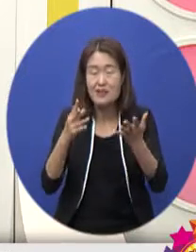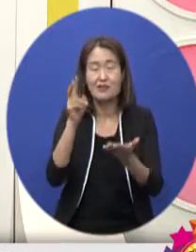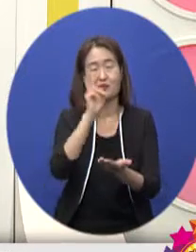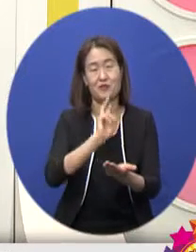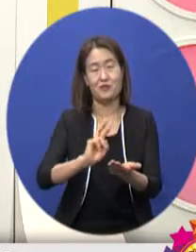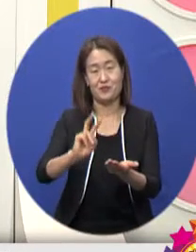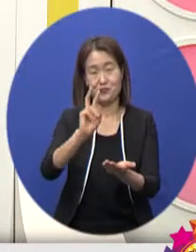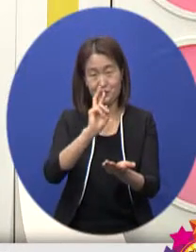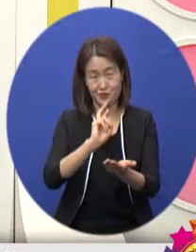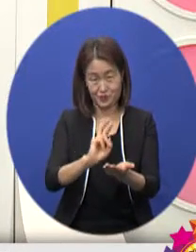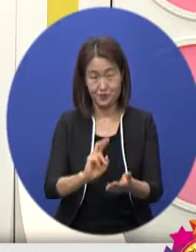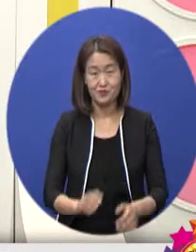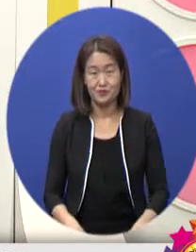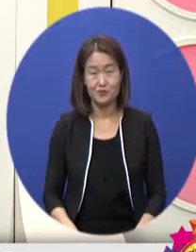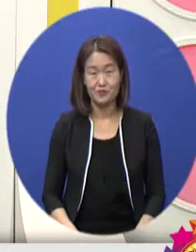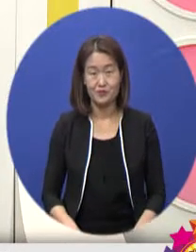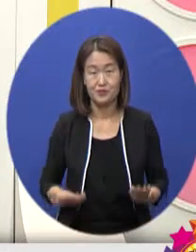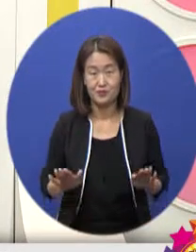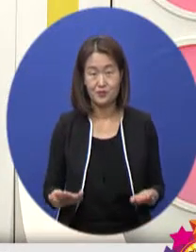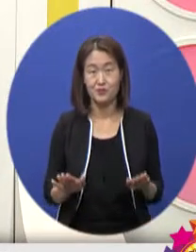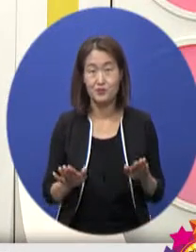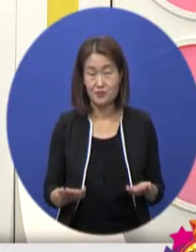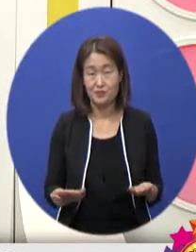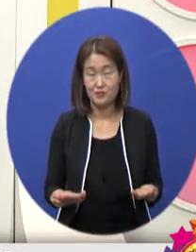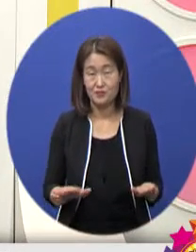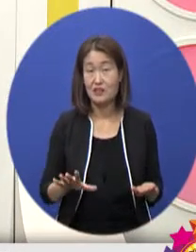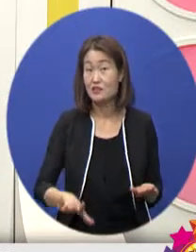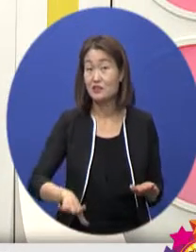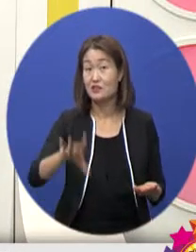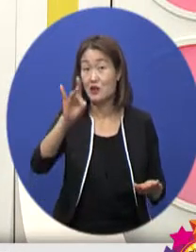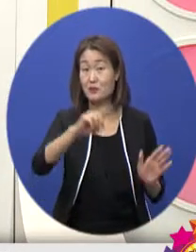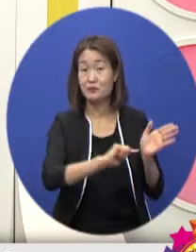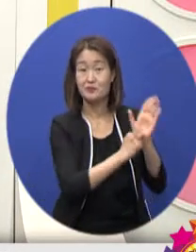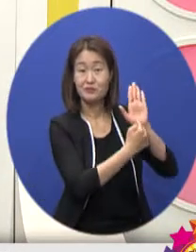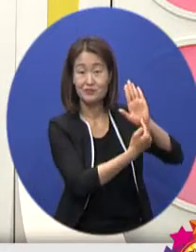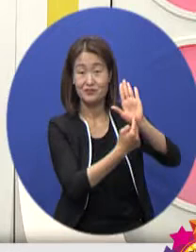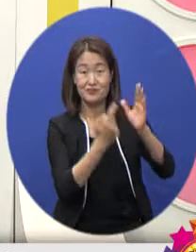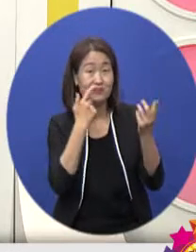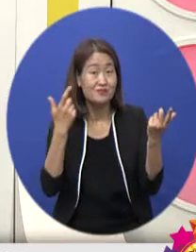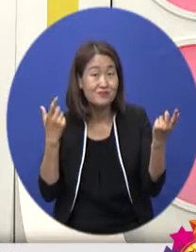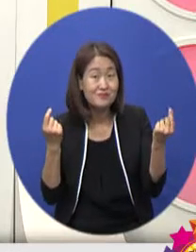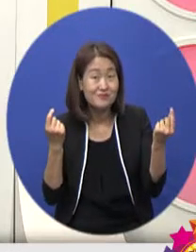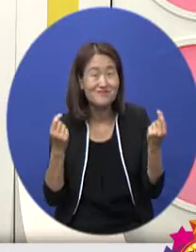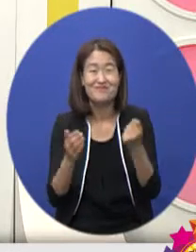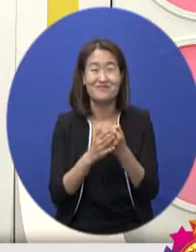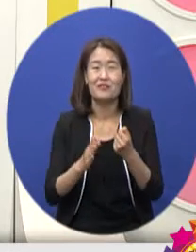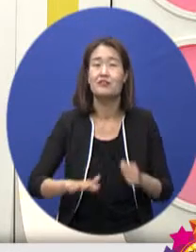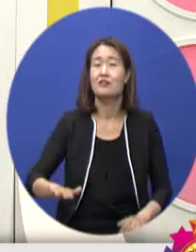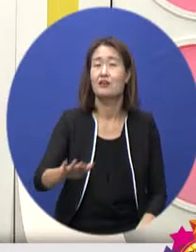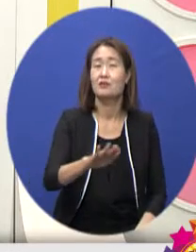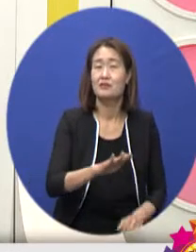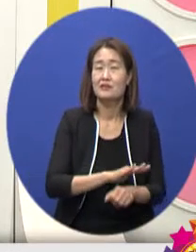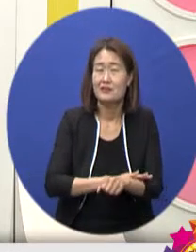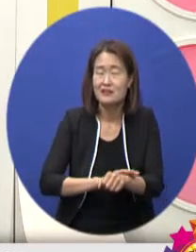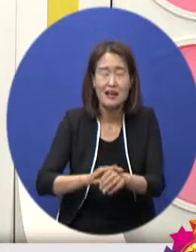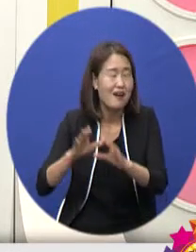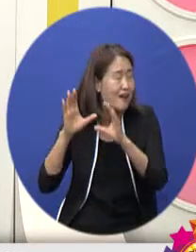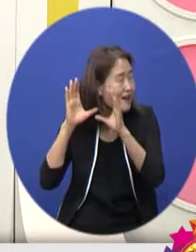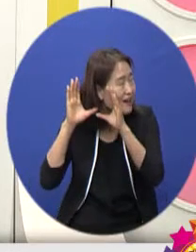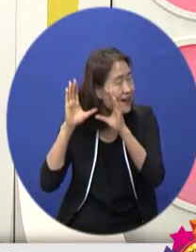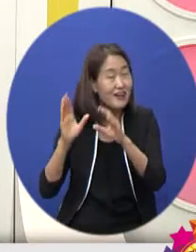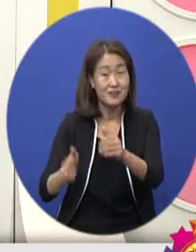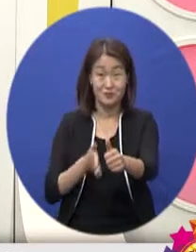신곡인데요. 오늘 또 처음 발표하는 것만큼 여러분들 깊이 한번 잘